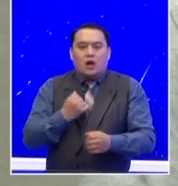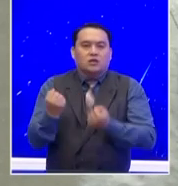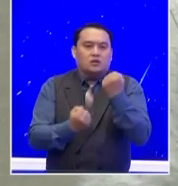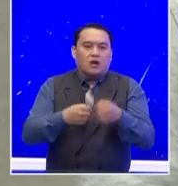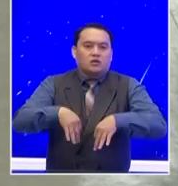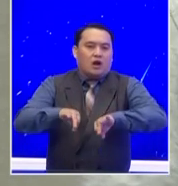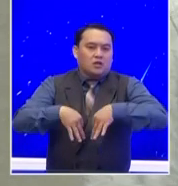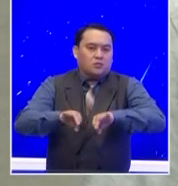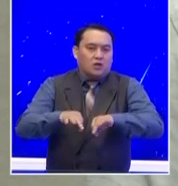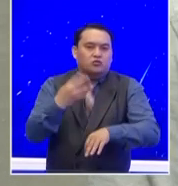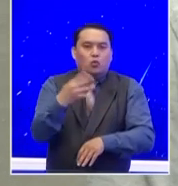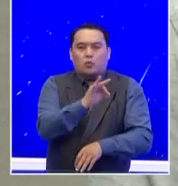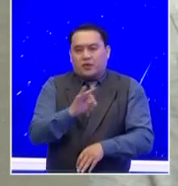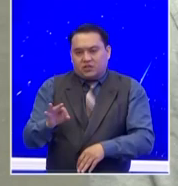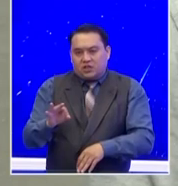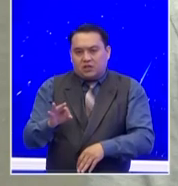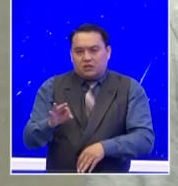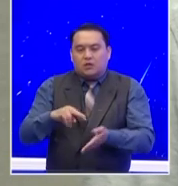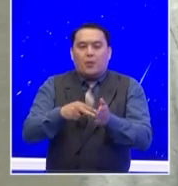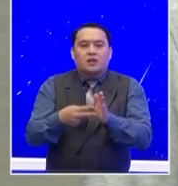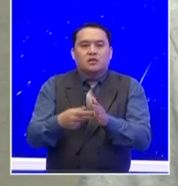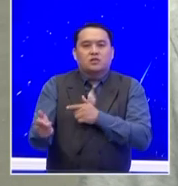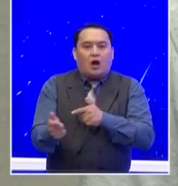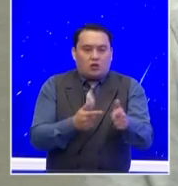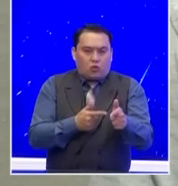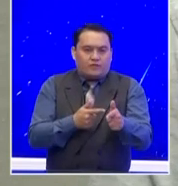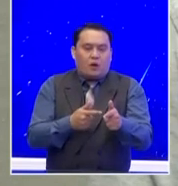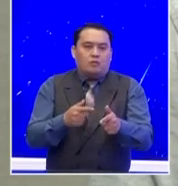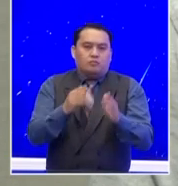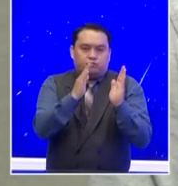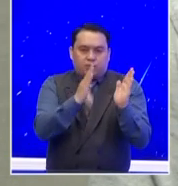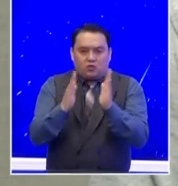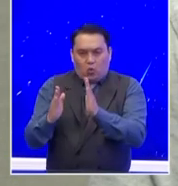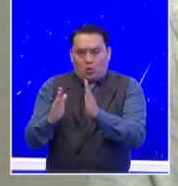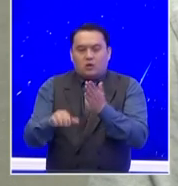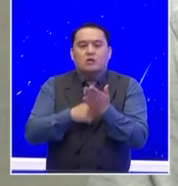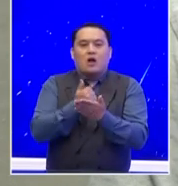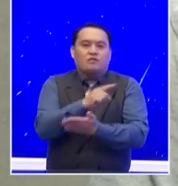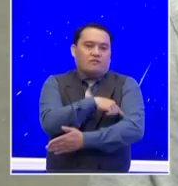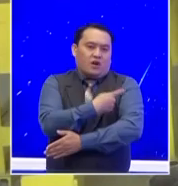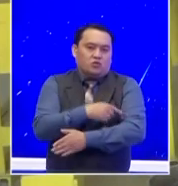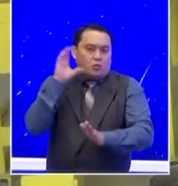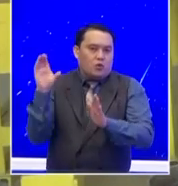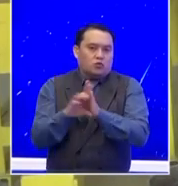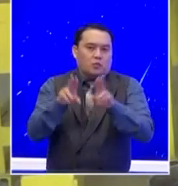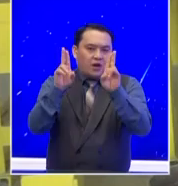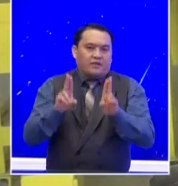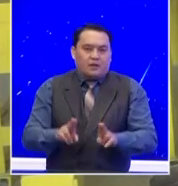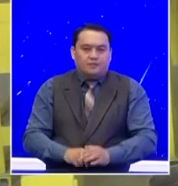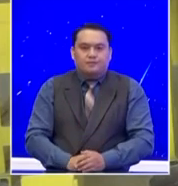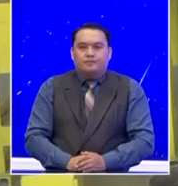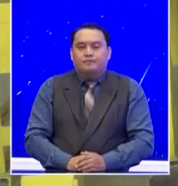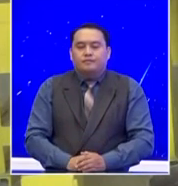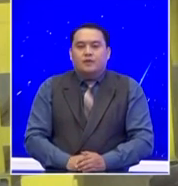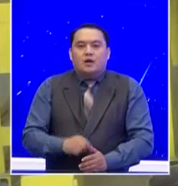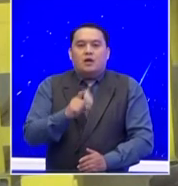автотранспорте с 40% заполнением, как сейчас положено по указу главного санитарного врача. К слову, командитное